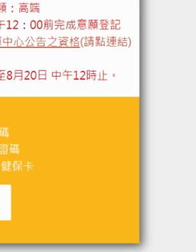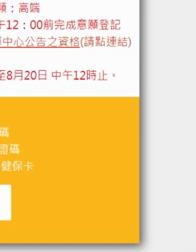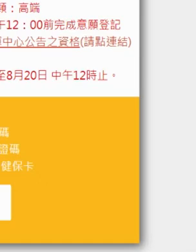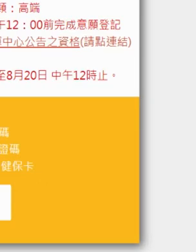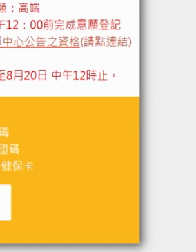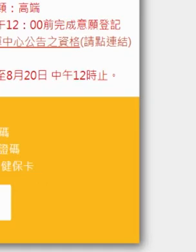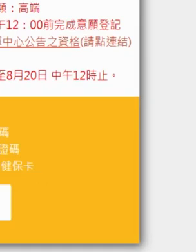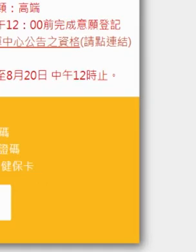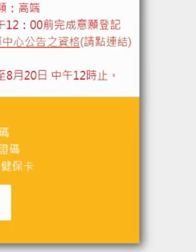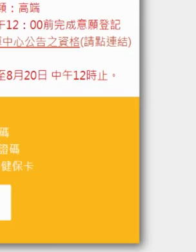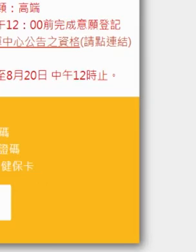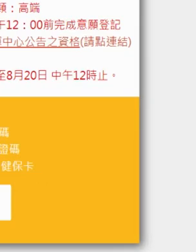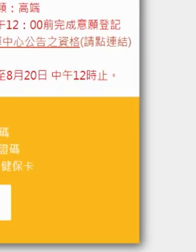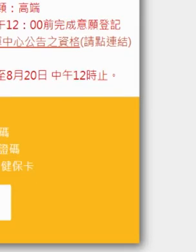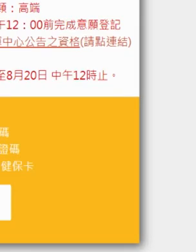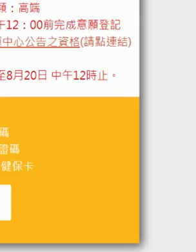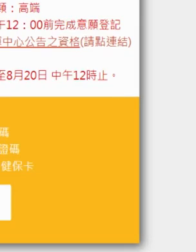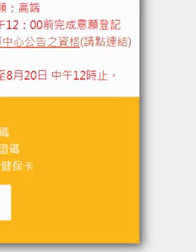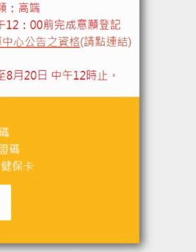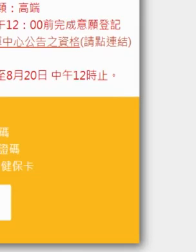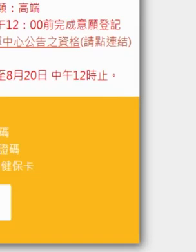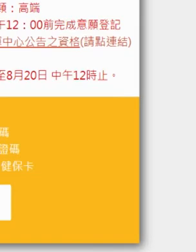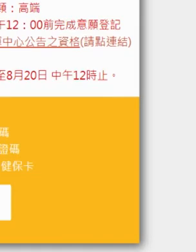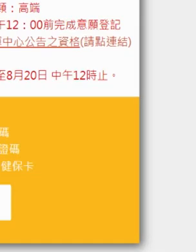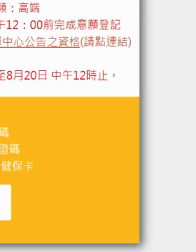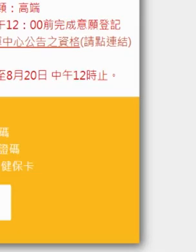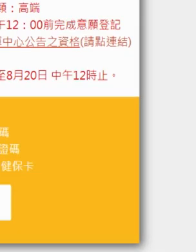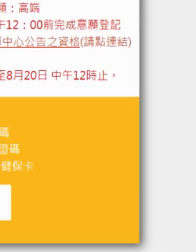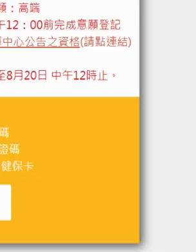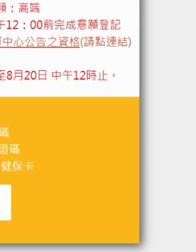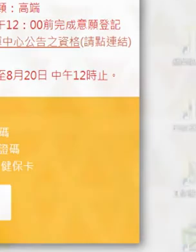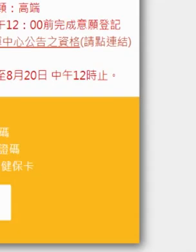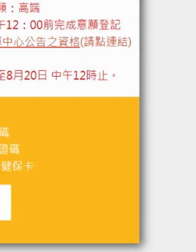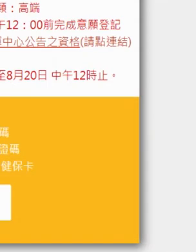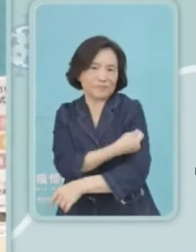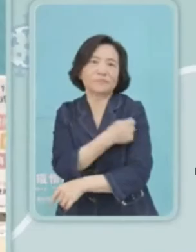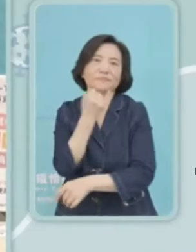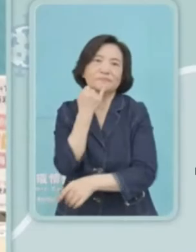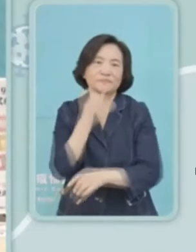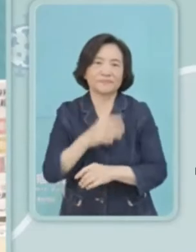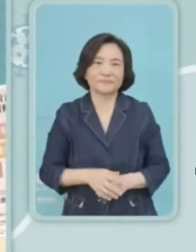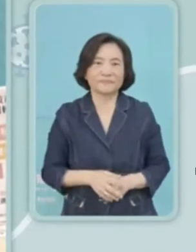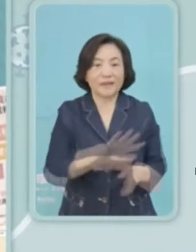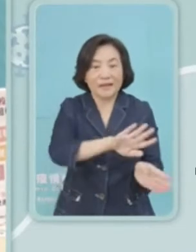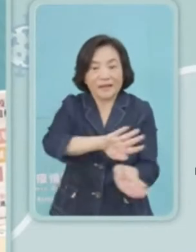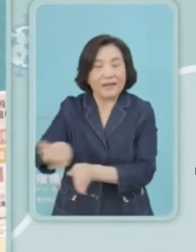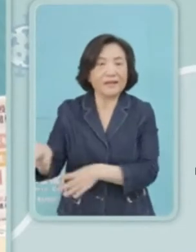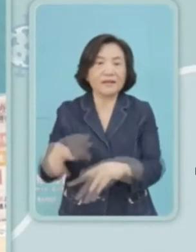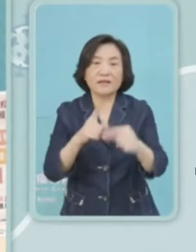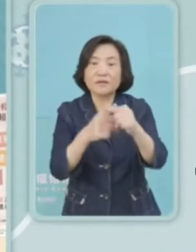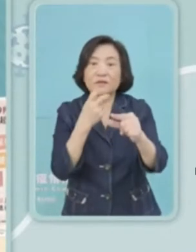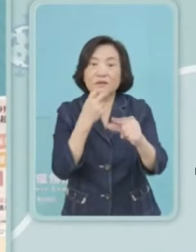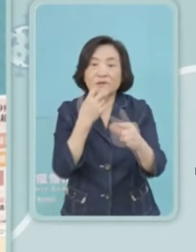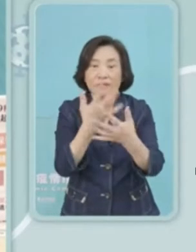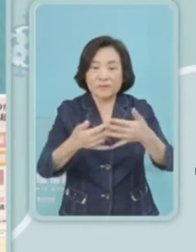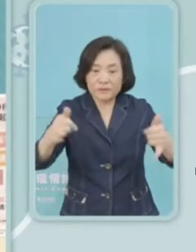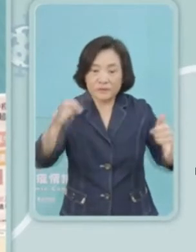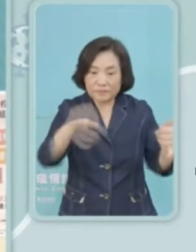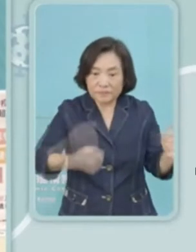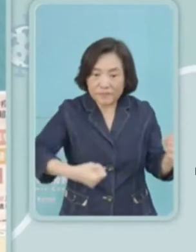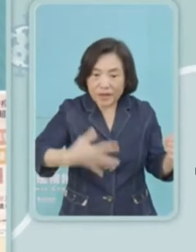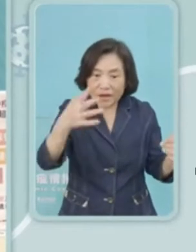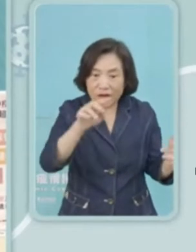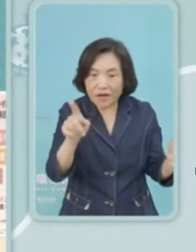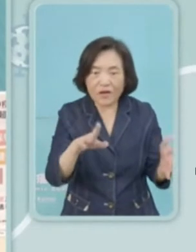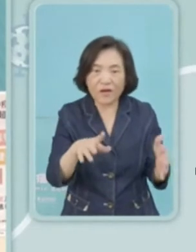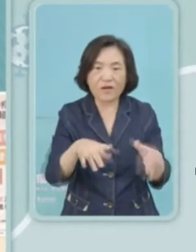二阶段告知预约及第三阶段的接种疫苗。 你要做这个中央系统的这个登记，